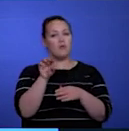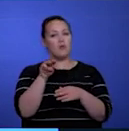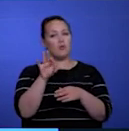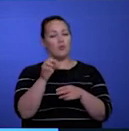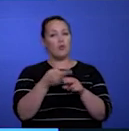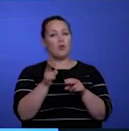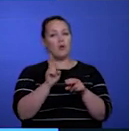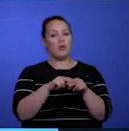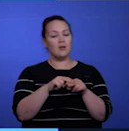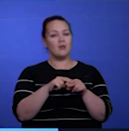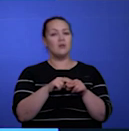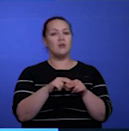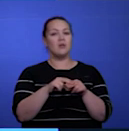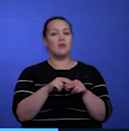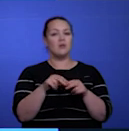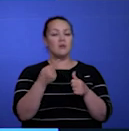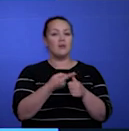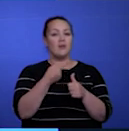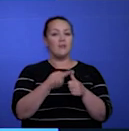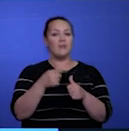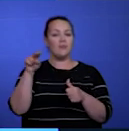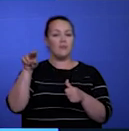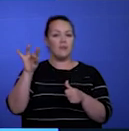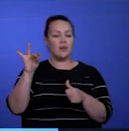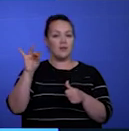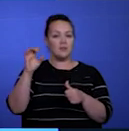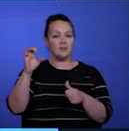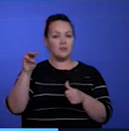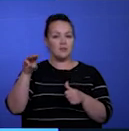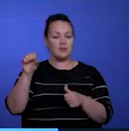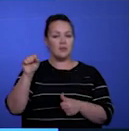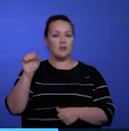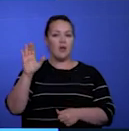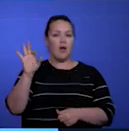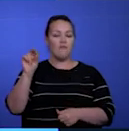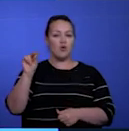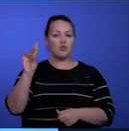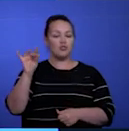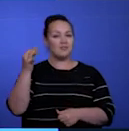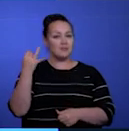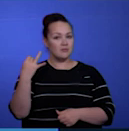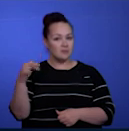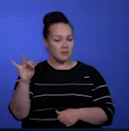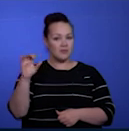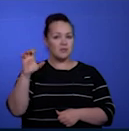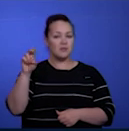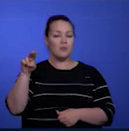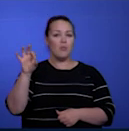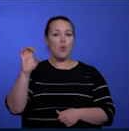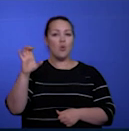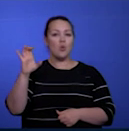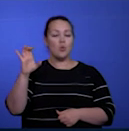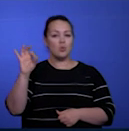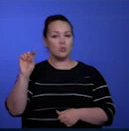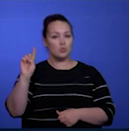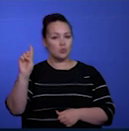образования называются приставочный запомните этот способ переходим к следующему